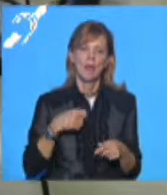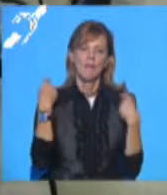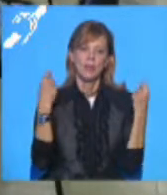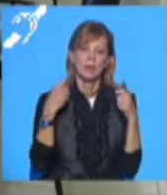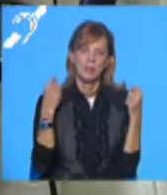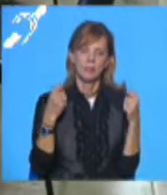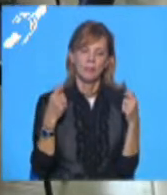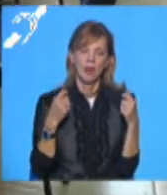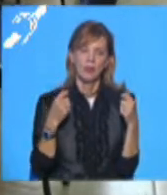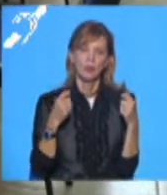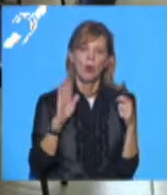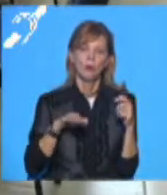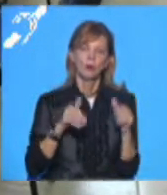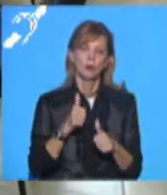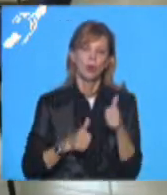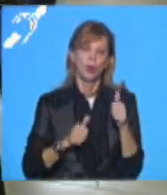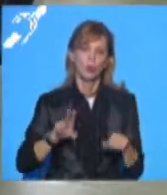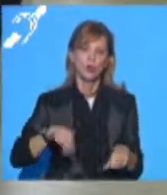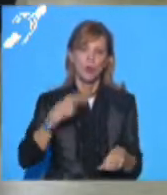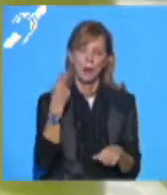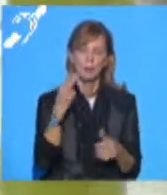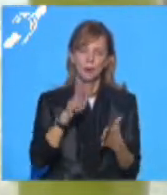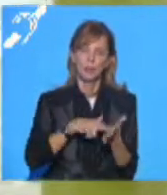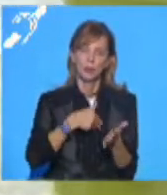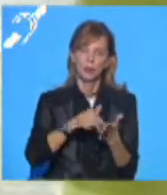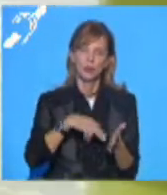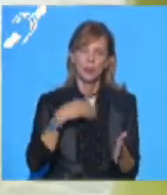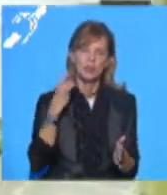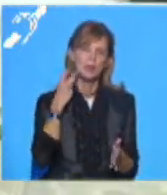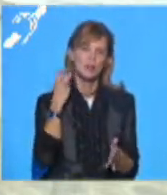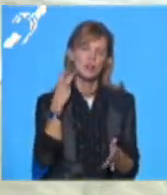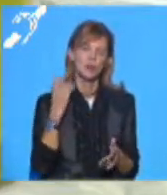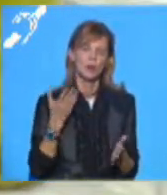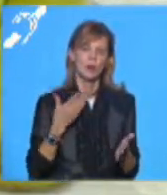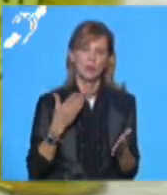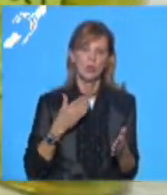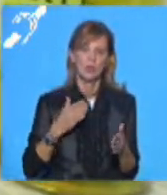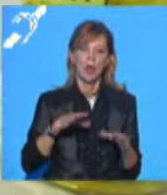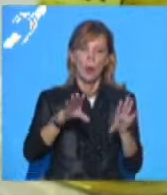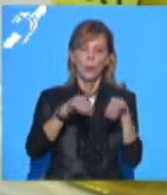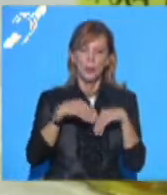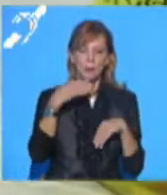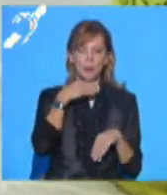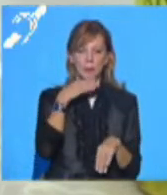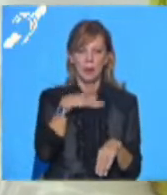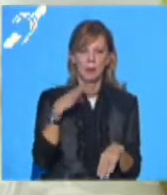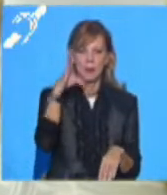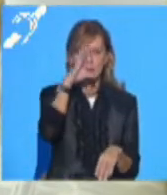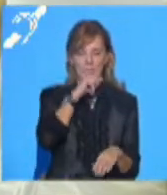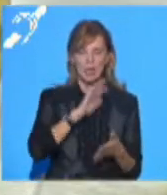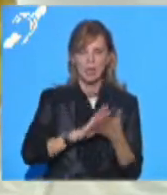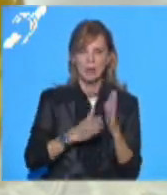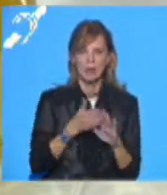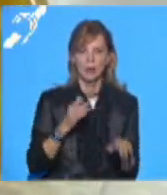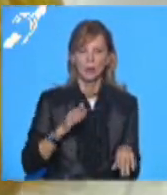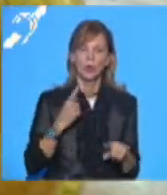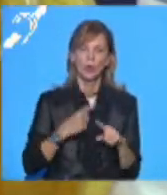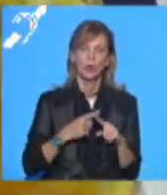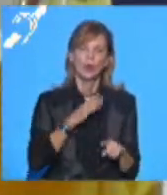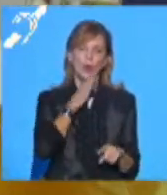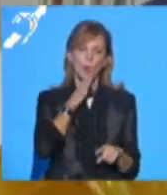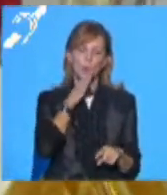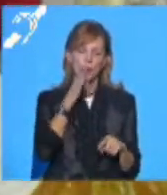Festivalul a găzduit și un concurs cu cea mai bună dulceață și țuică de smochine, care au fost premiate, iar seara s-a încheiat cu recitaluri de